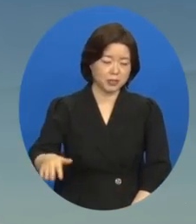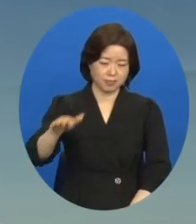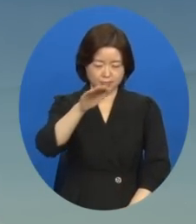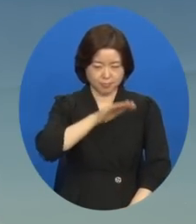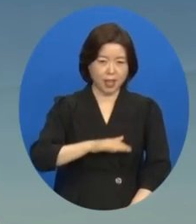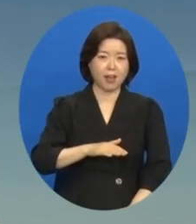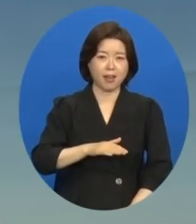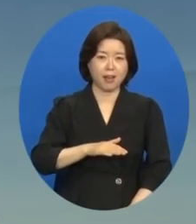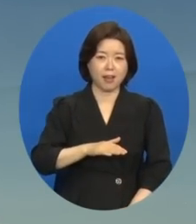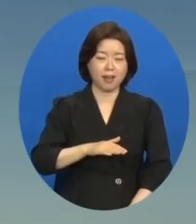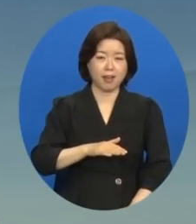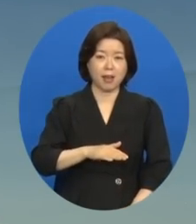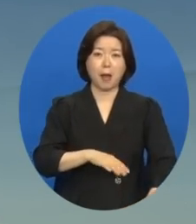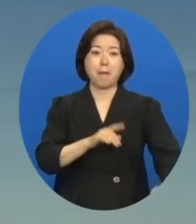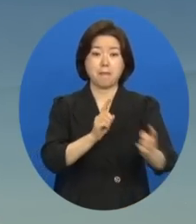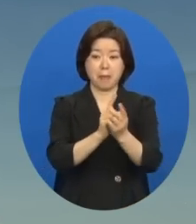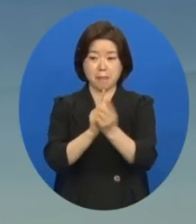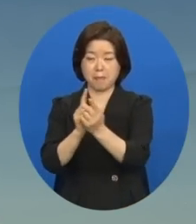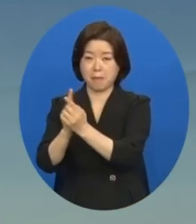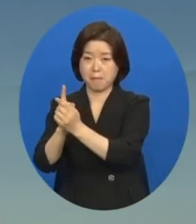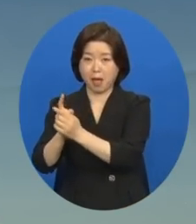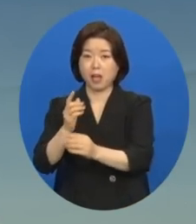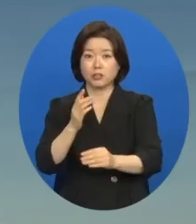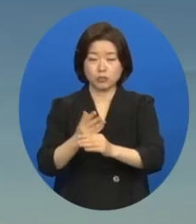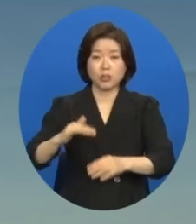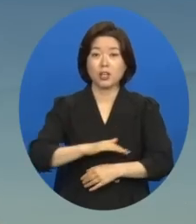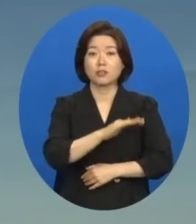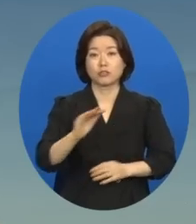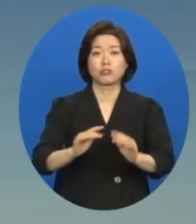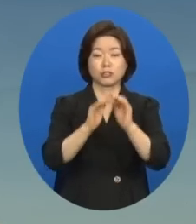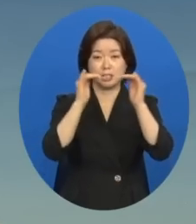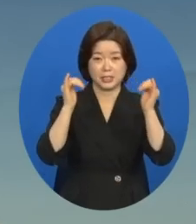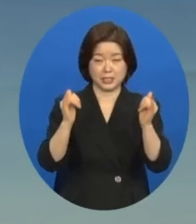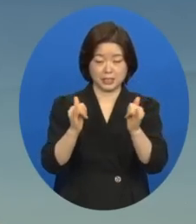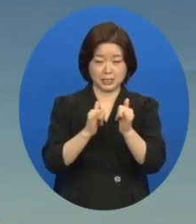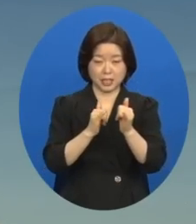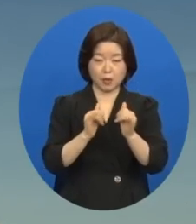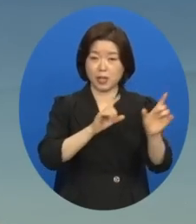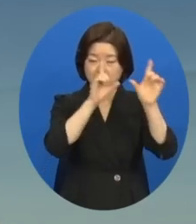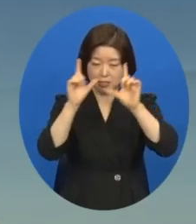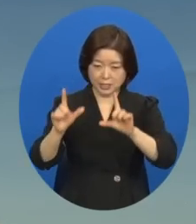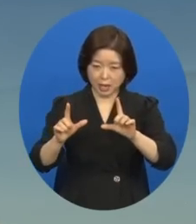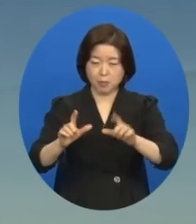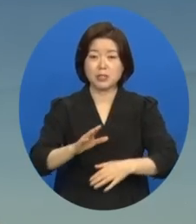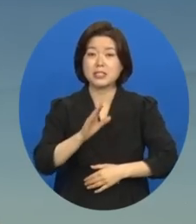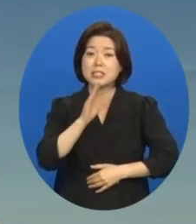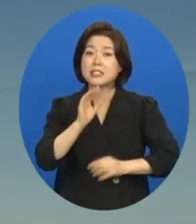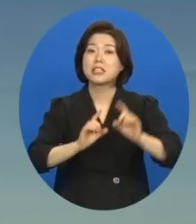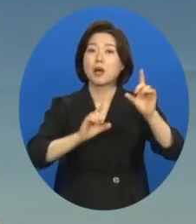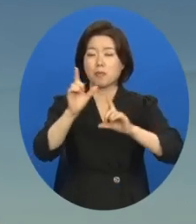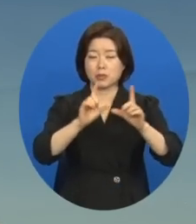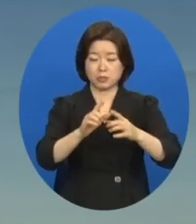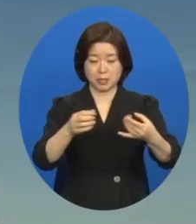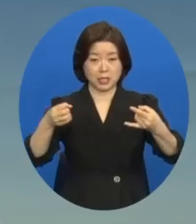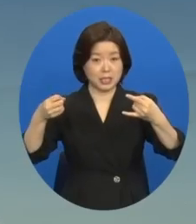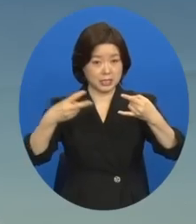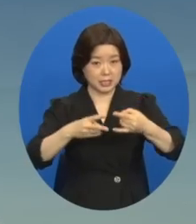우리가 만나고 있는 것이 우리의 삶의 현장이다라는 선포가 에베소서의